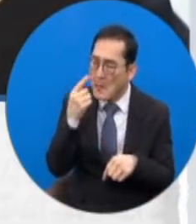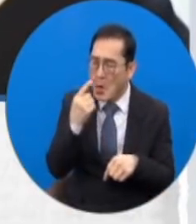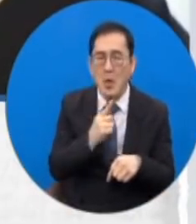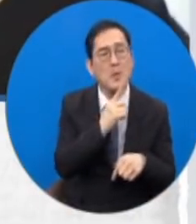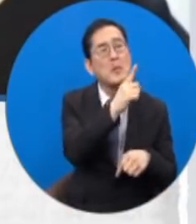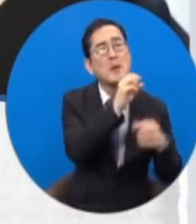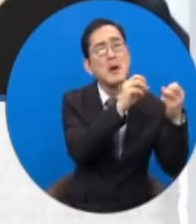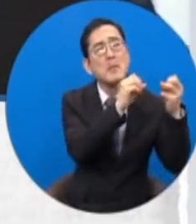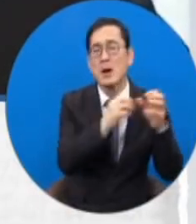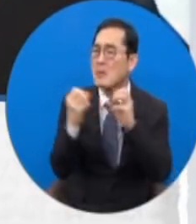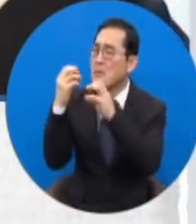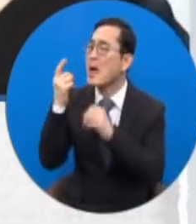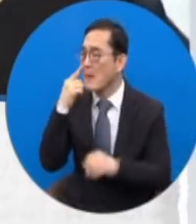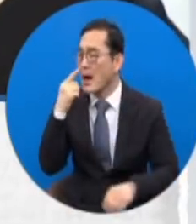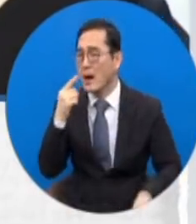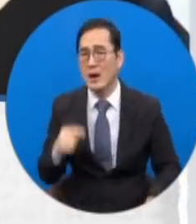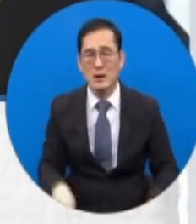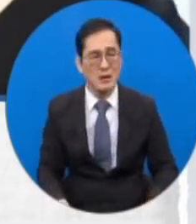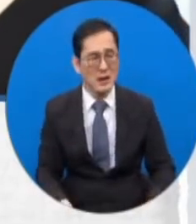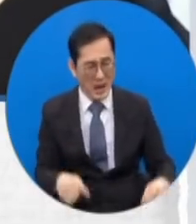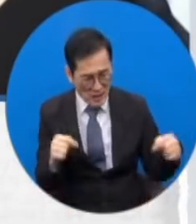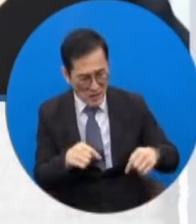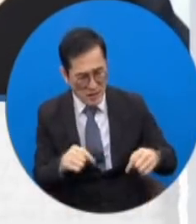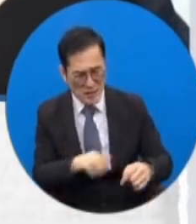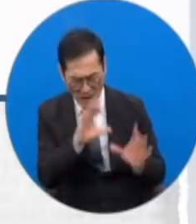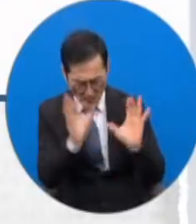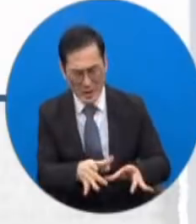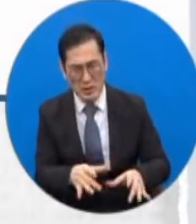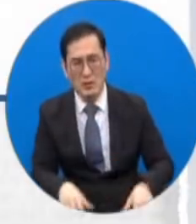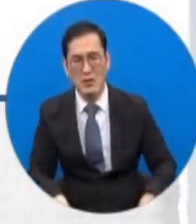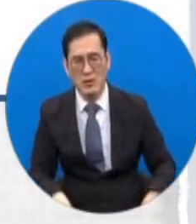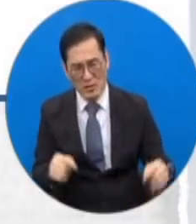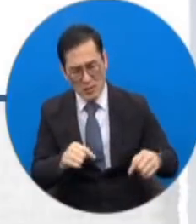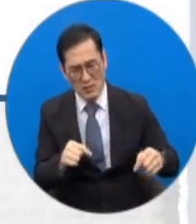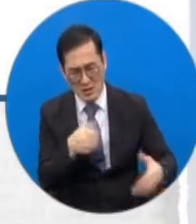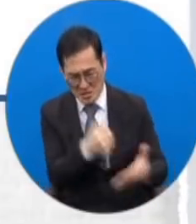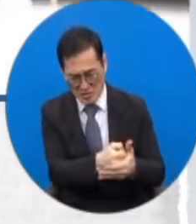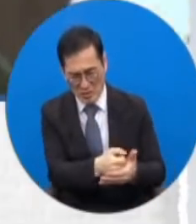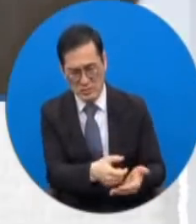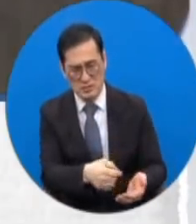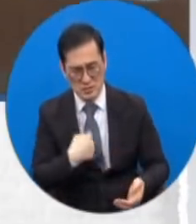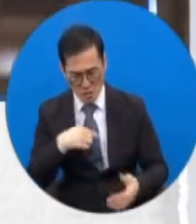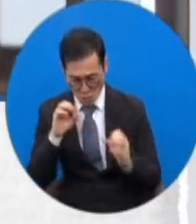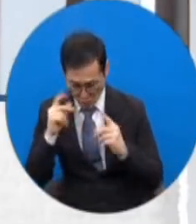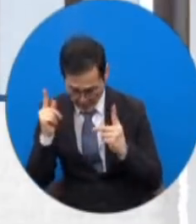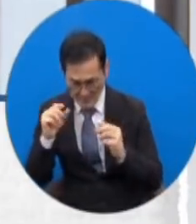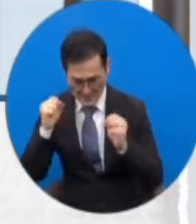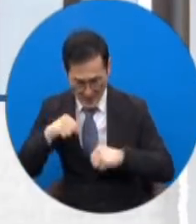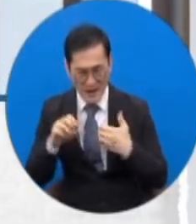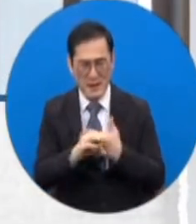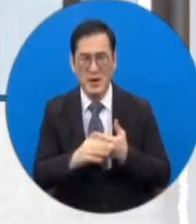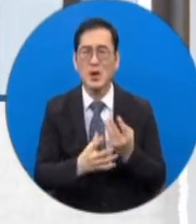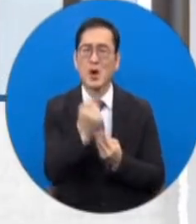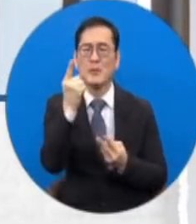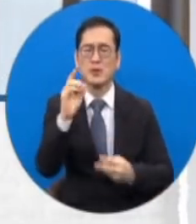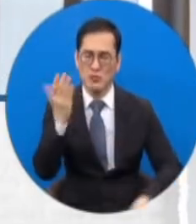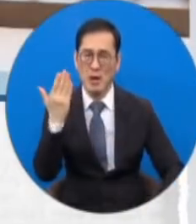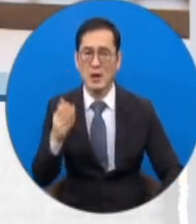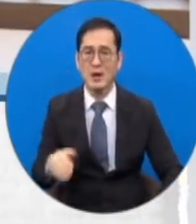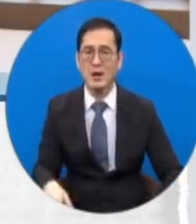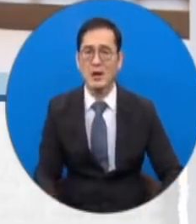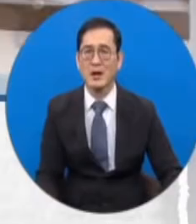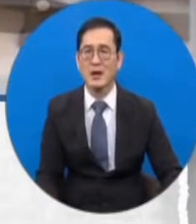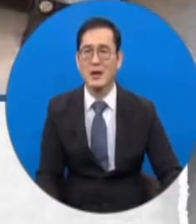것입니다 근데 윤성의 후보는 그게 뭐가 문제인지 조차 를 모르는게 더 문제입니다 그래서 축구 의 유교는 안 후보는 이